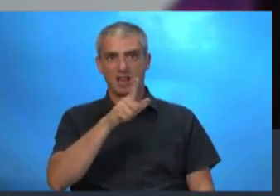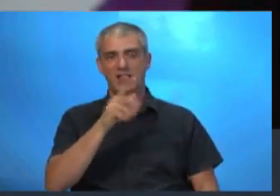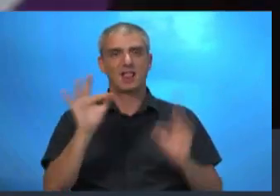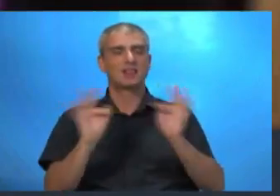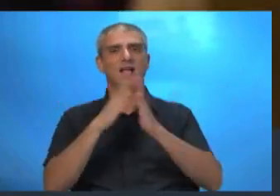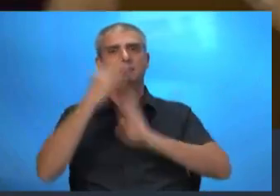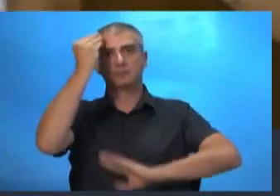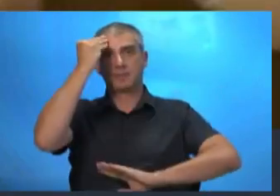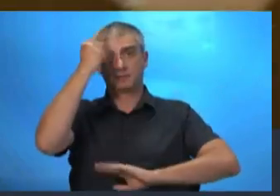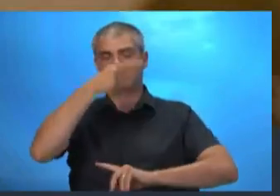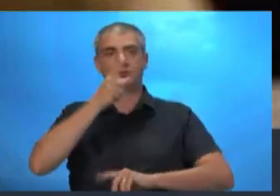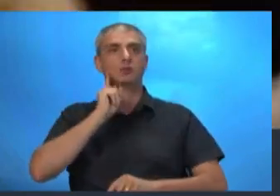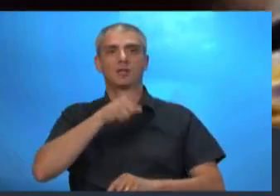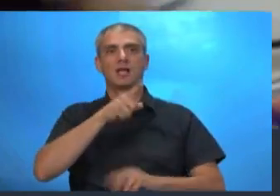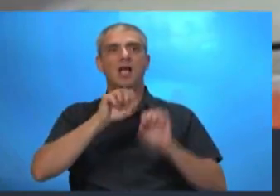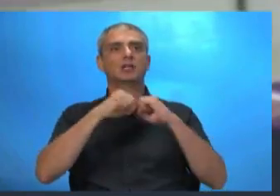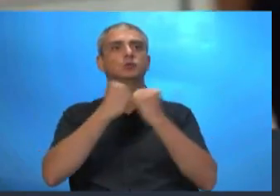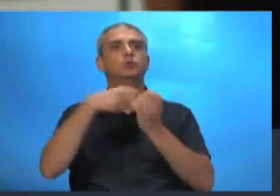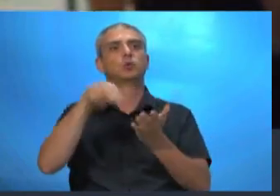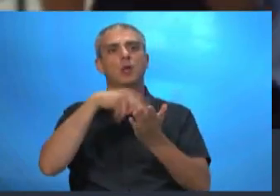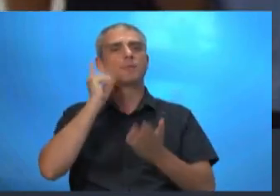הספר שבו נקרא סטודיו למחול על שמה.